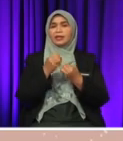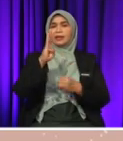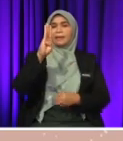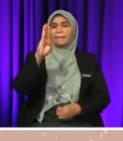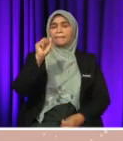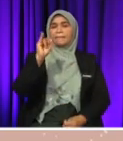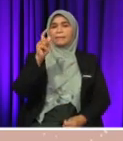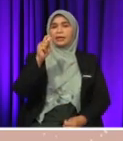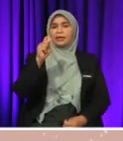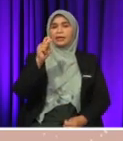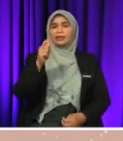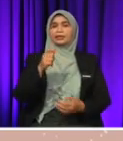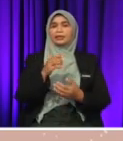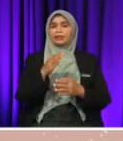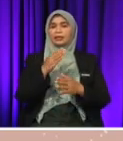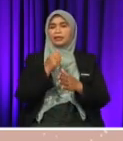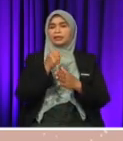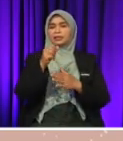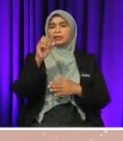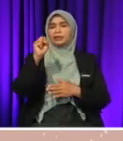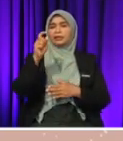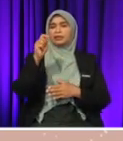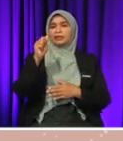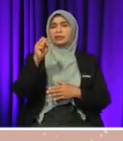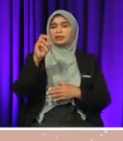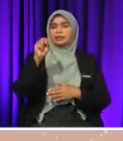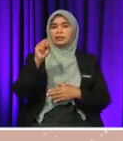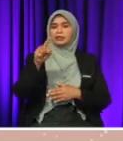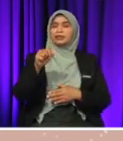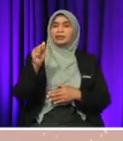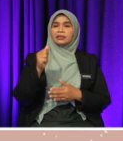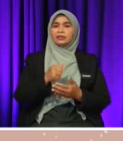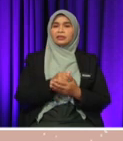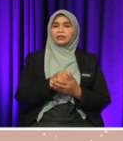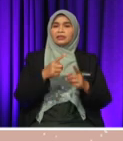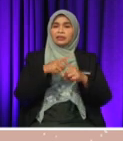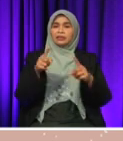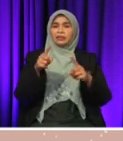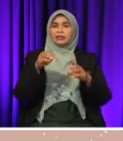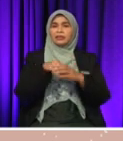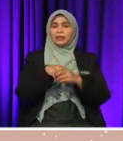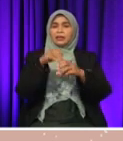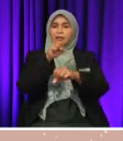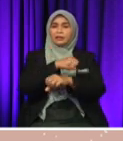Stanza ataupun setiap cerita dia tetapi dalam saja ini tabah